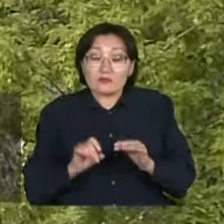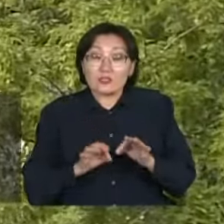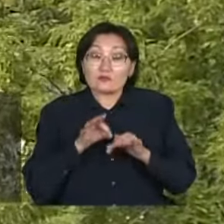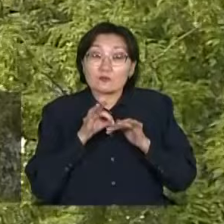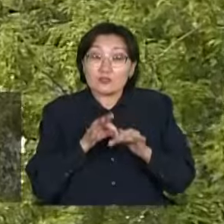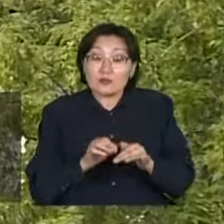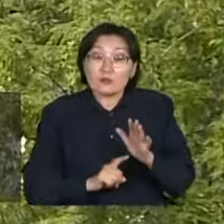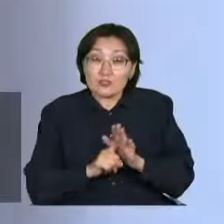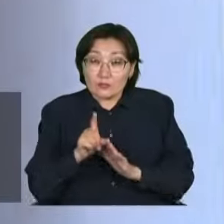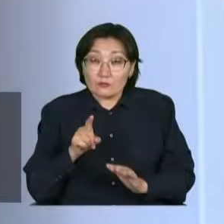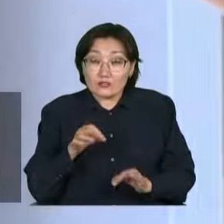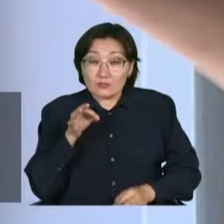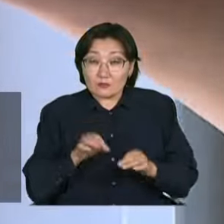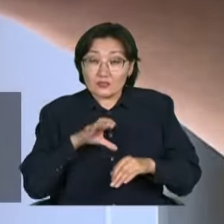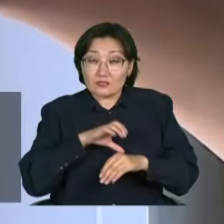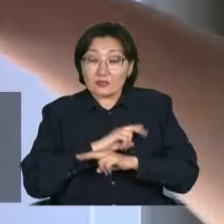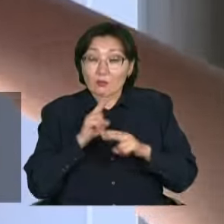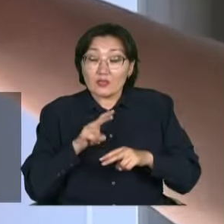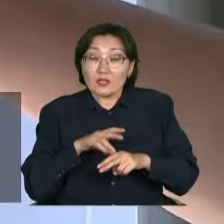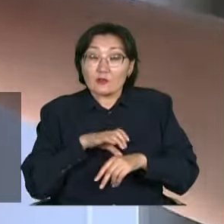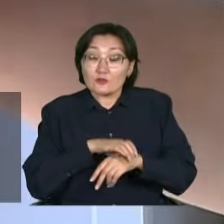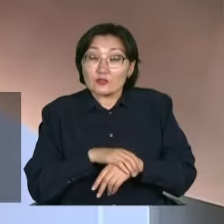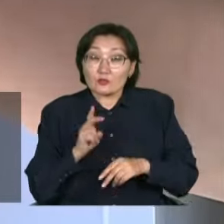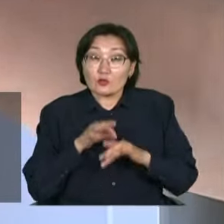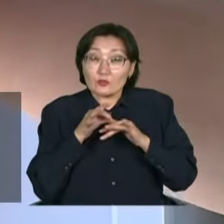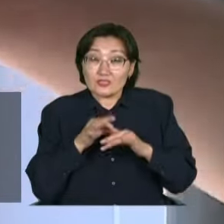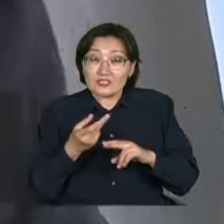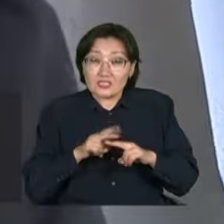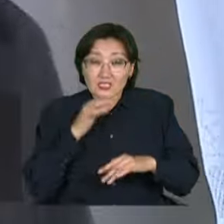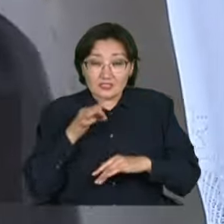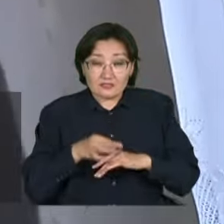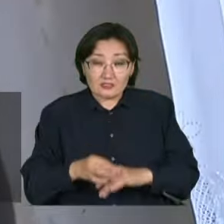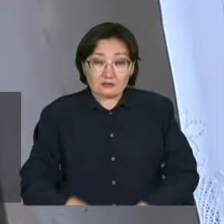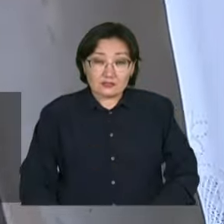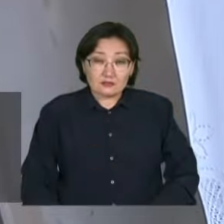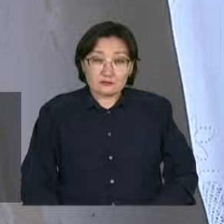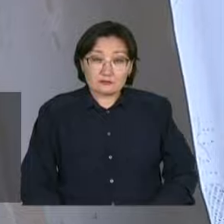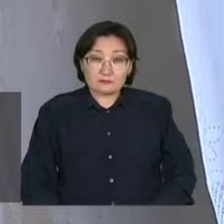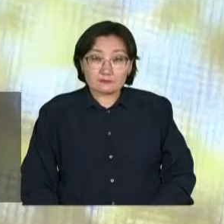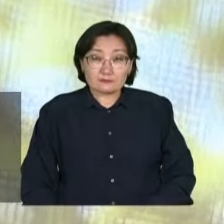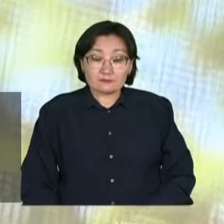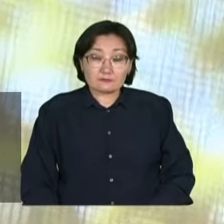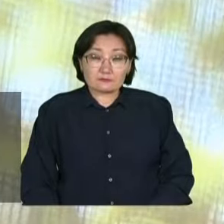уголовное дело по факту гибели несовершеннолетнего и кто понесет за это ответственность.